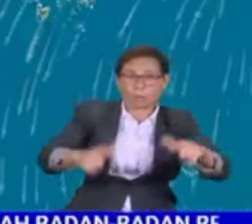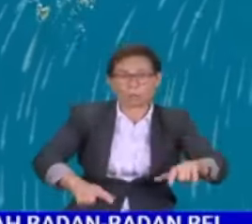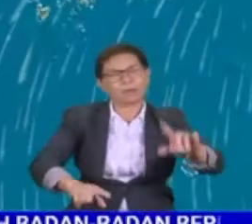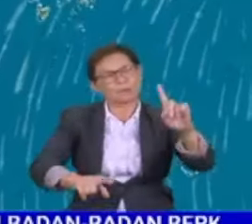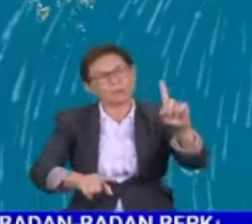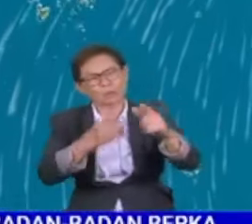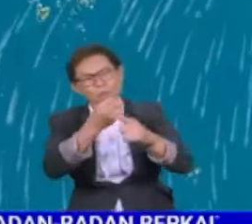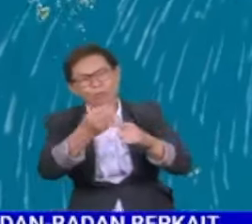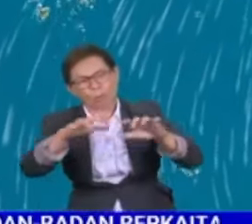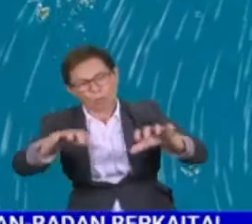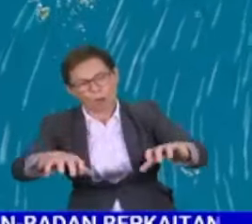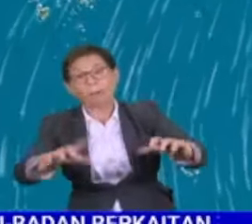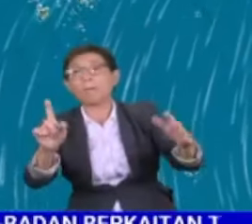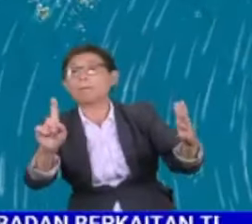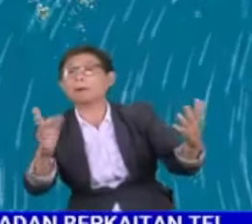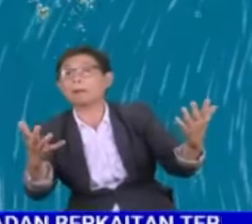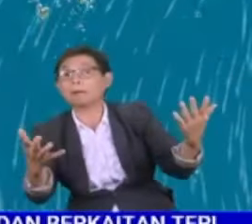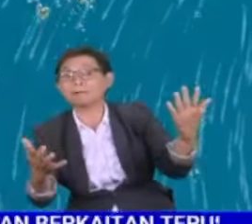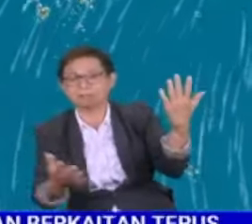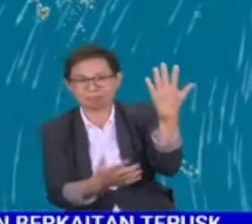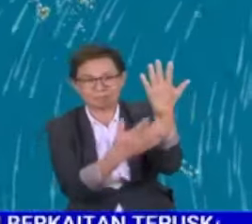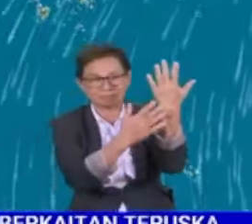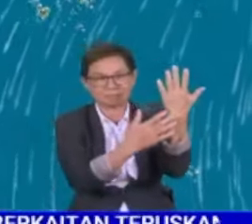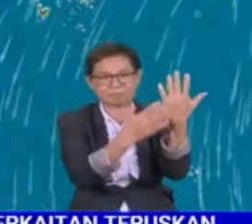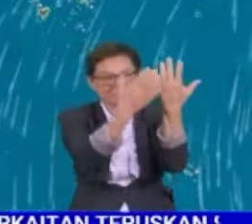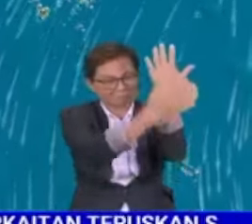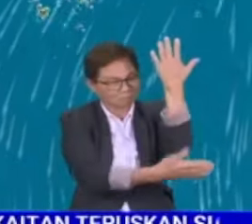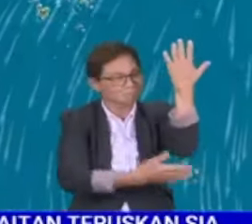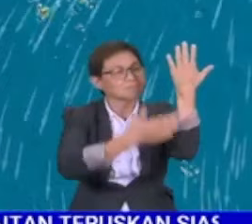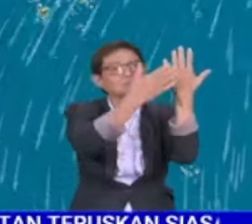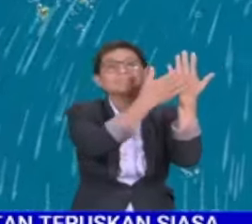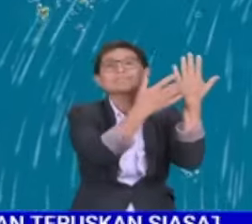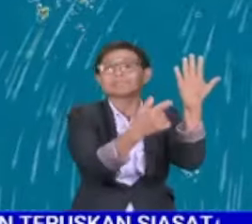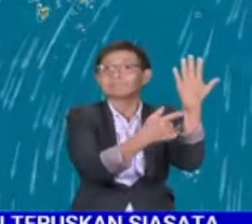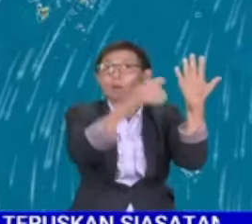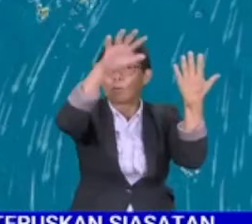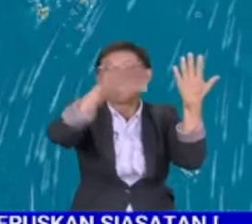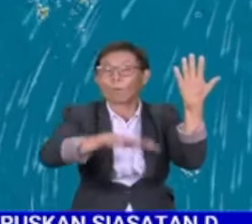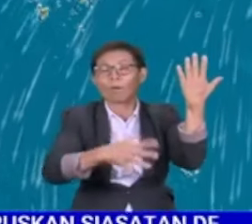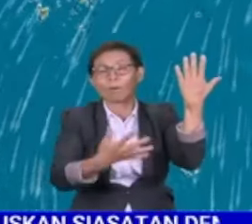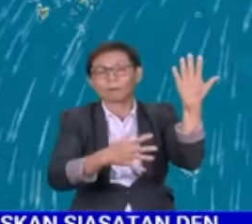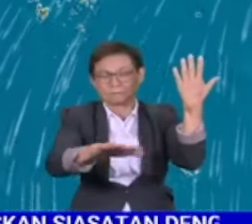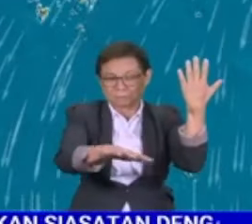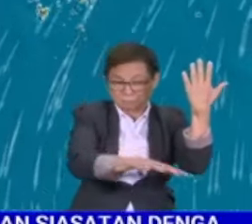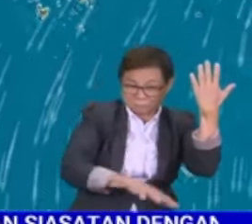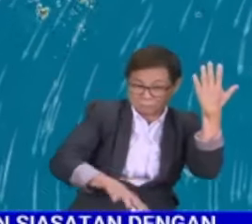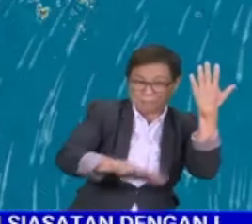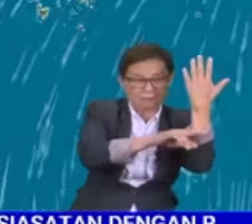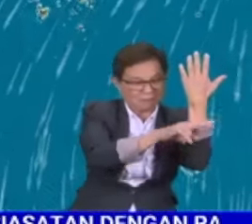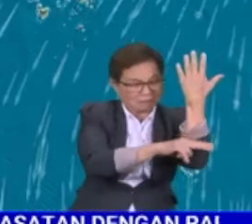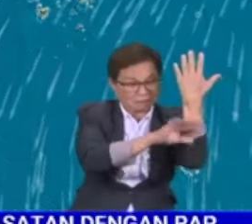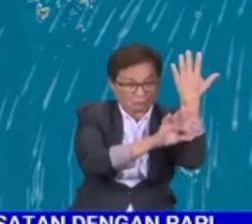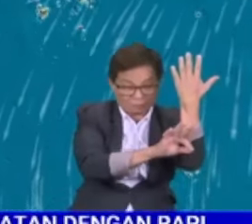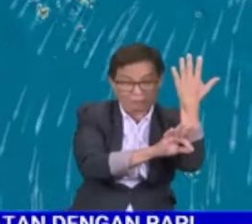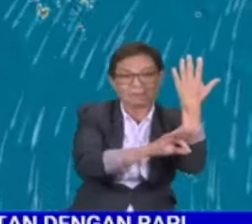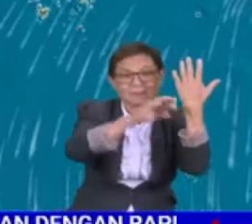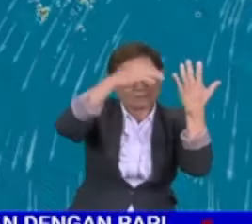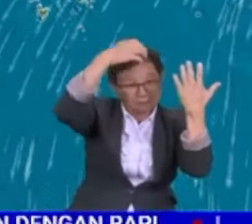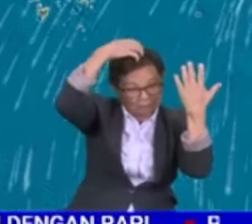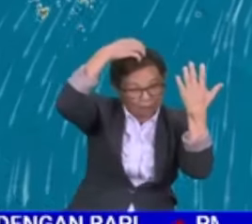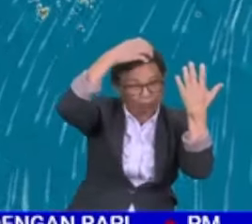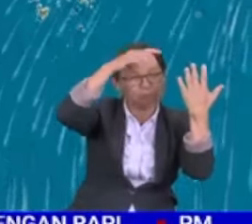di 1-2 tempat, lebih tertumpu di bahagian pedalaman semenanjung termasuklah di sekitar Negeri Sembilan,